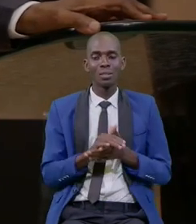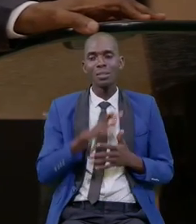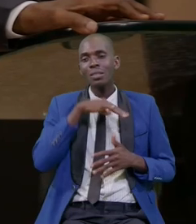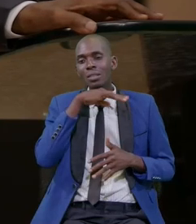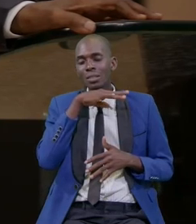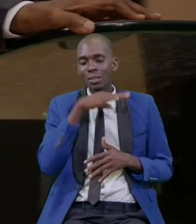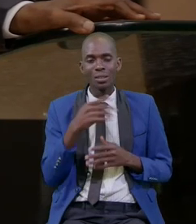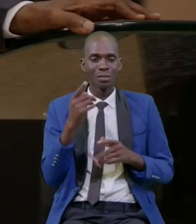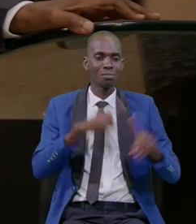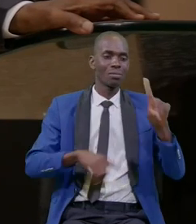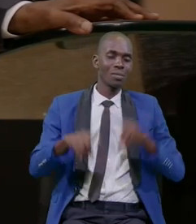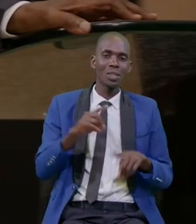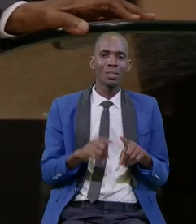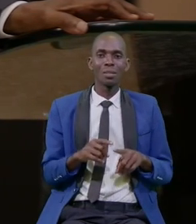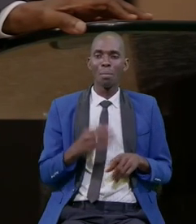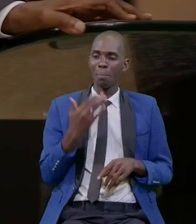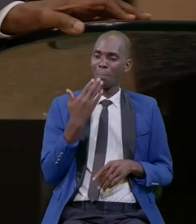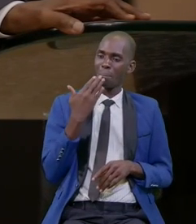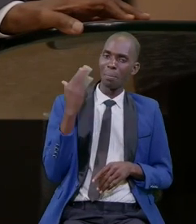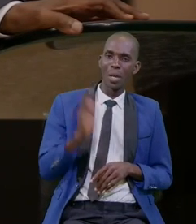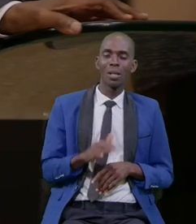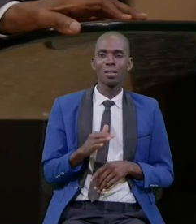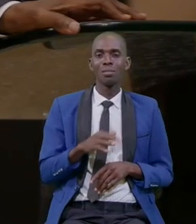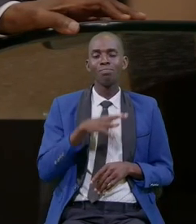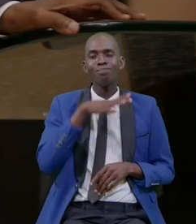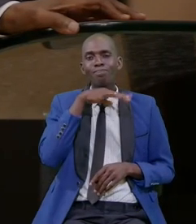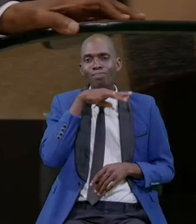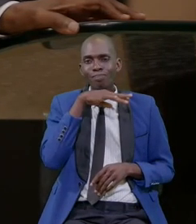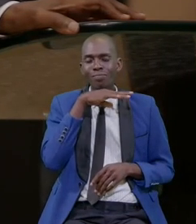de dans le langage, la suie